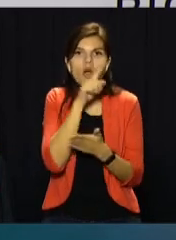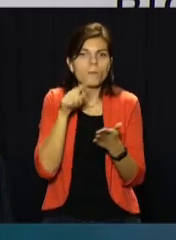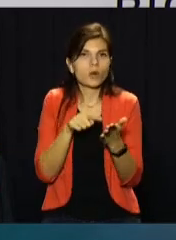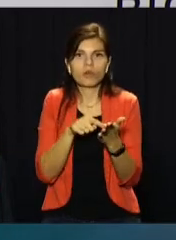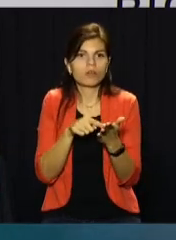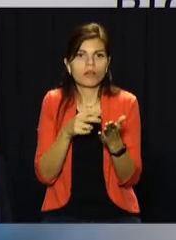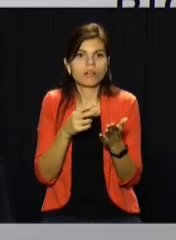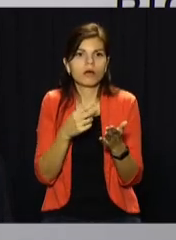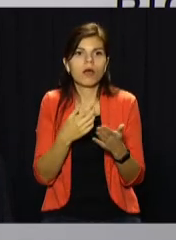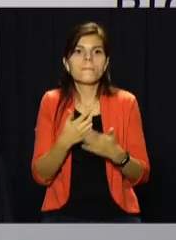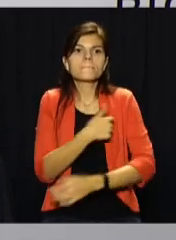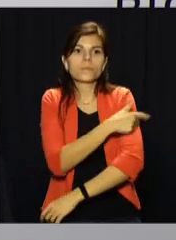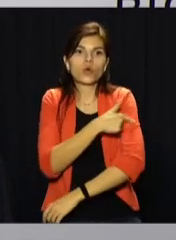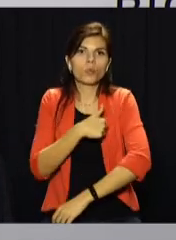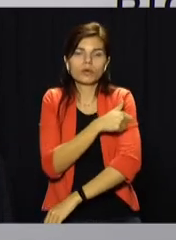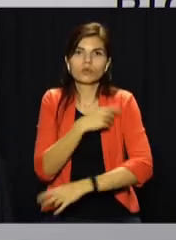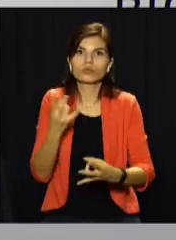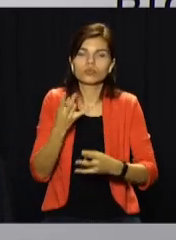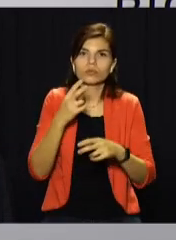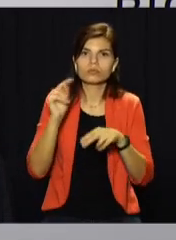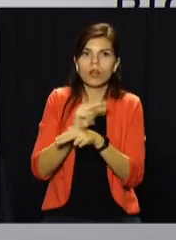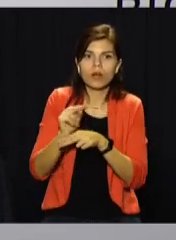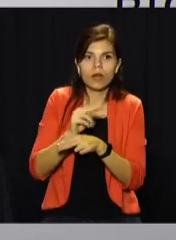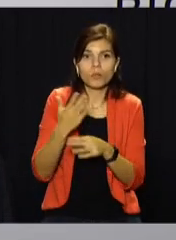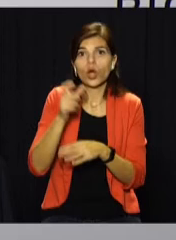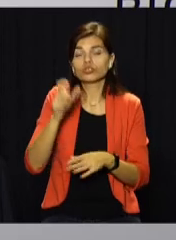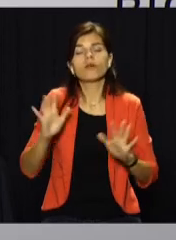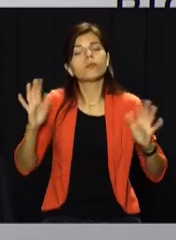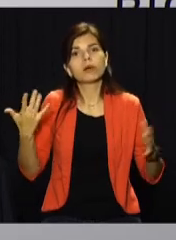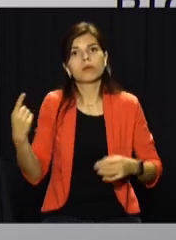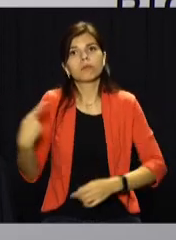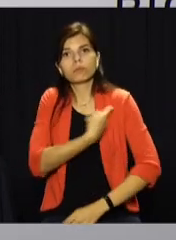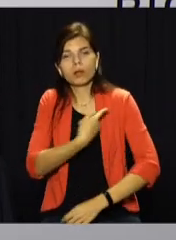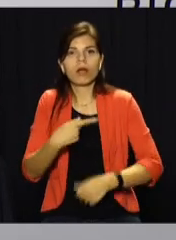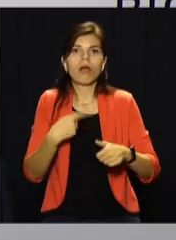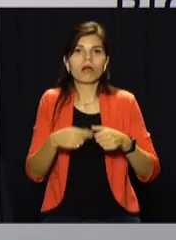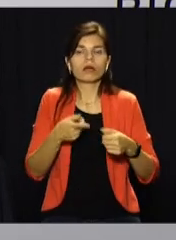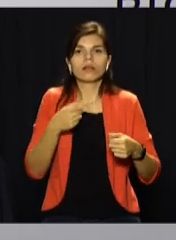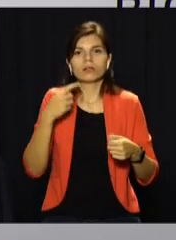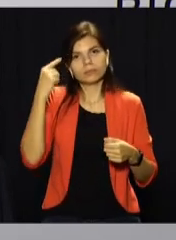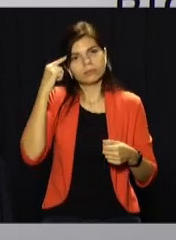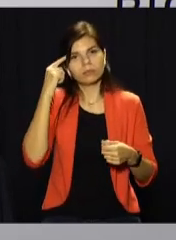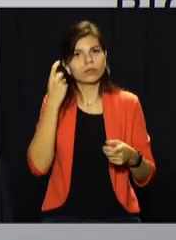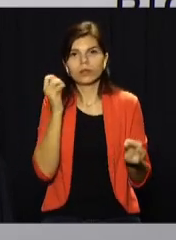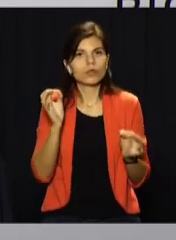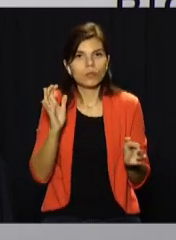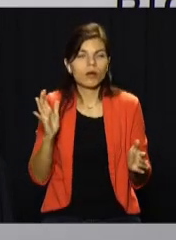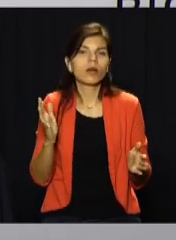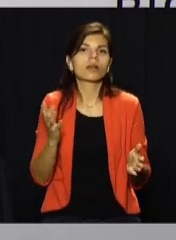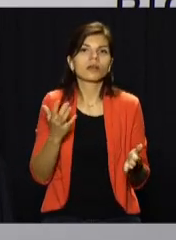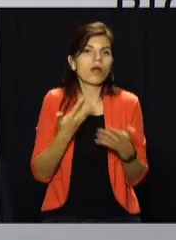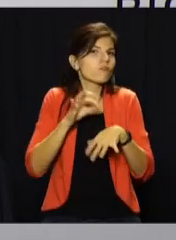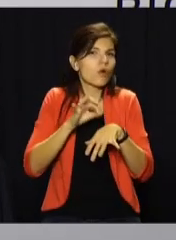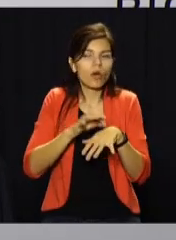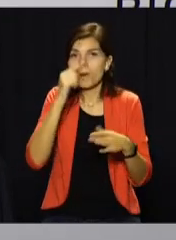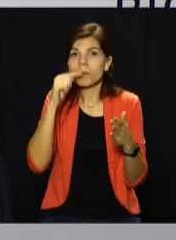щодо довготривалого медичного супроводу. Тобто, якщо, наприклад, особа отримує поранення або контузію, або захворювання якесь